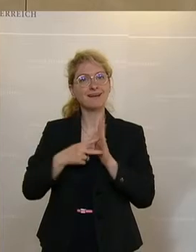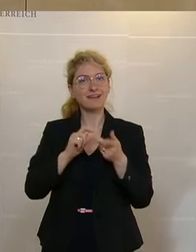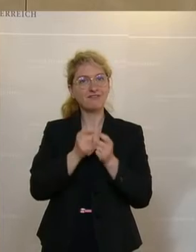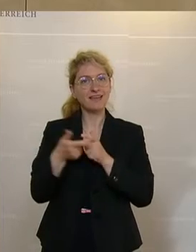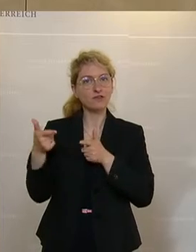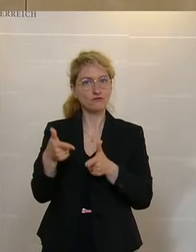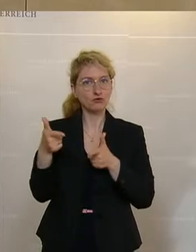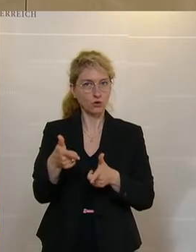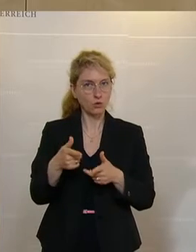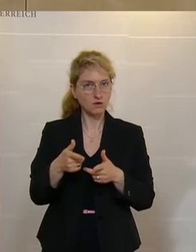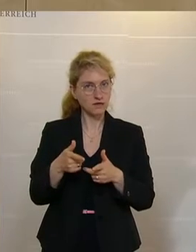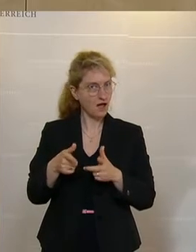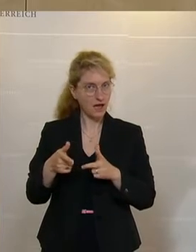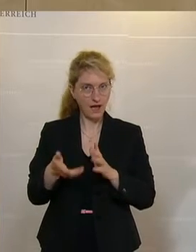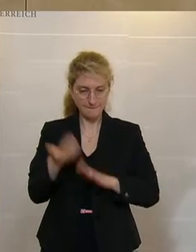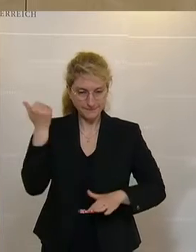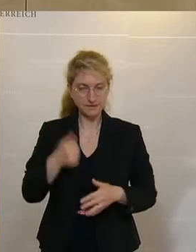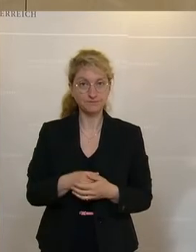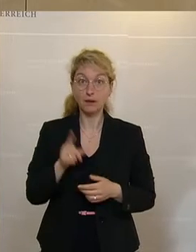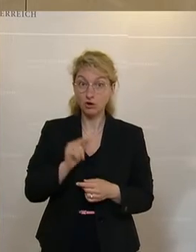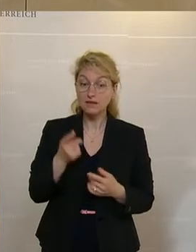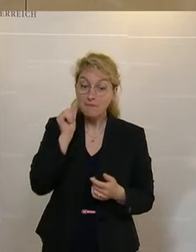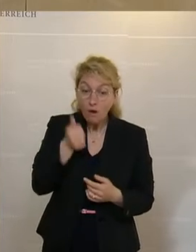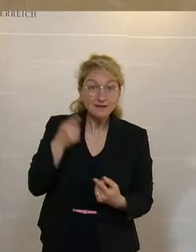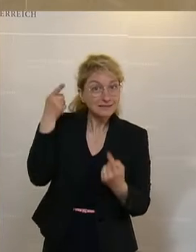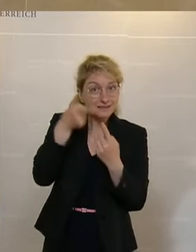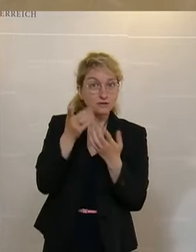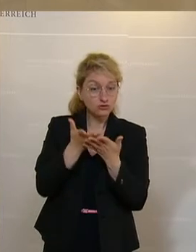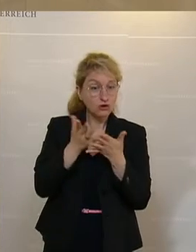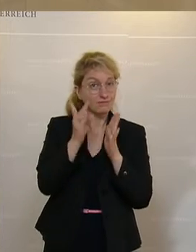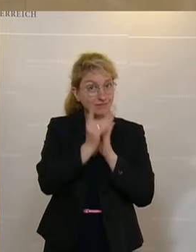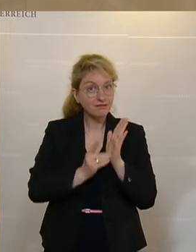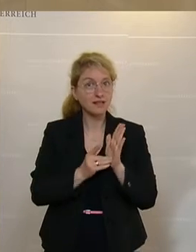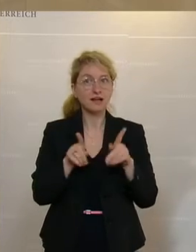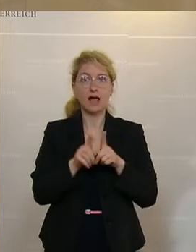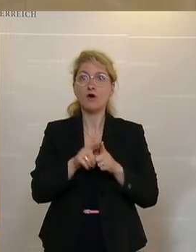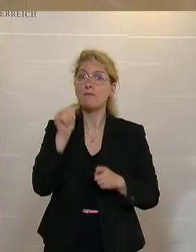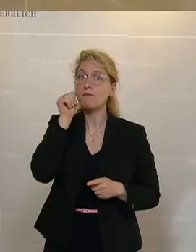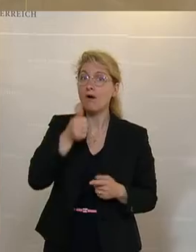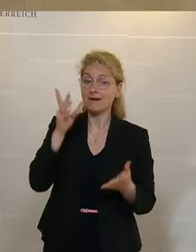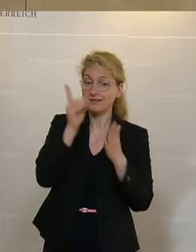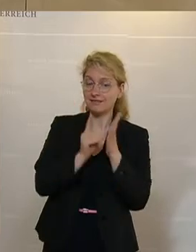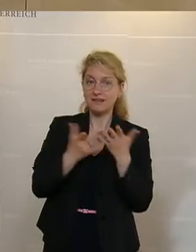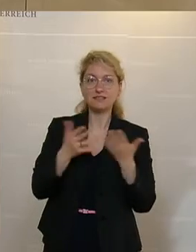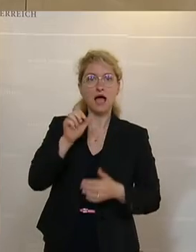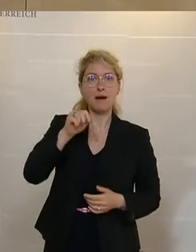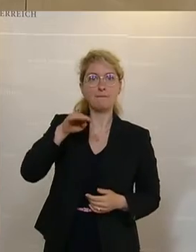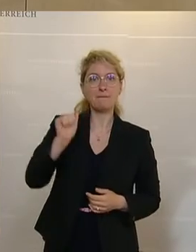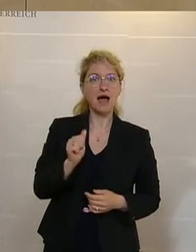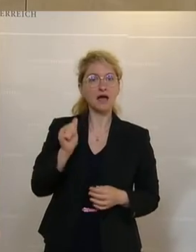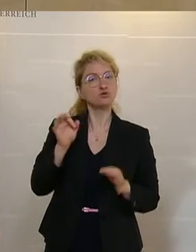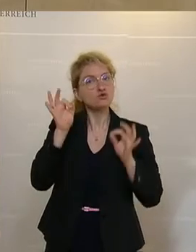gentechnikveränderten Fütterung. Das heißt, das Ziel wird morgen definiert. Und das Ziel wird auch morgen definiert, das AMA-Gütesiegel beim